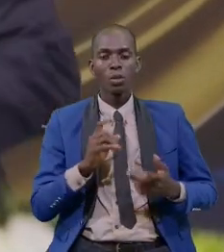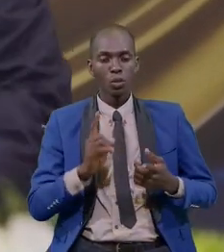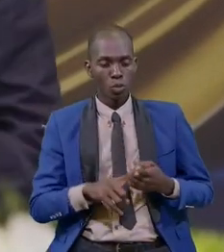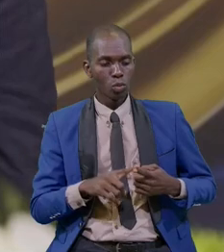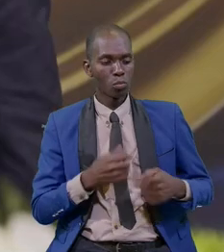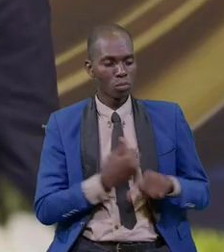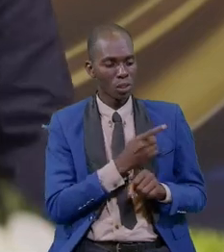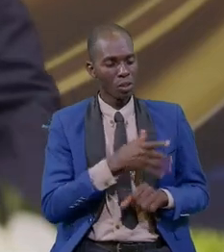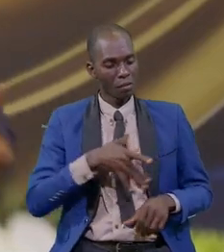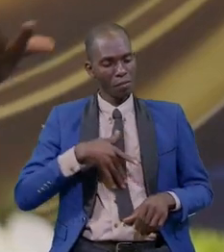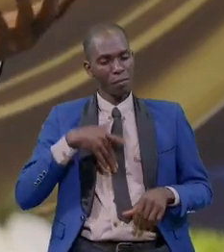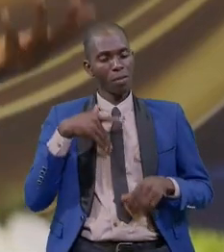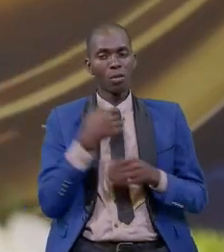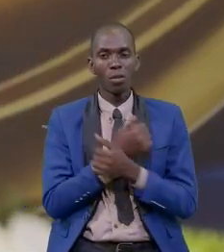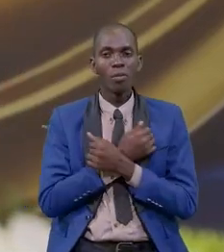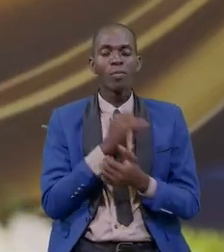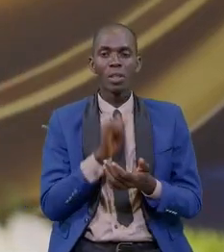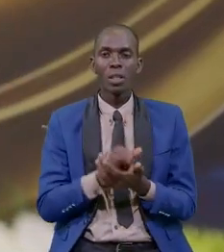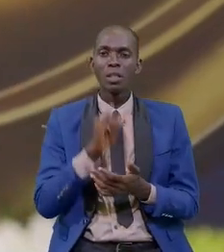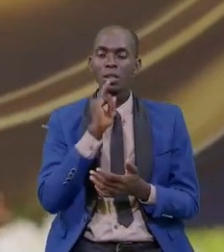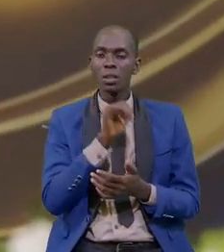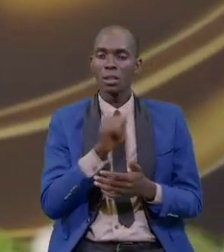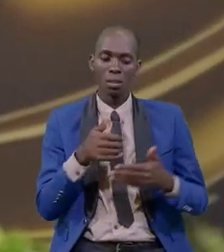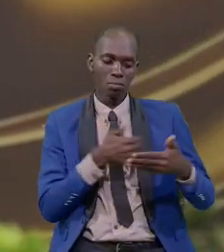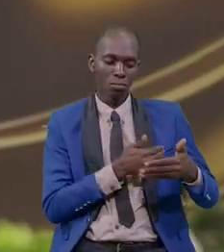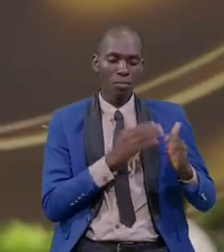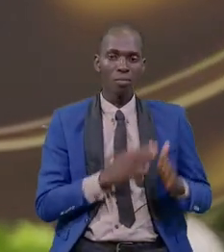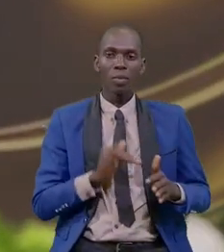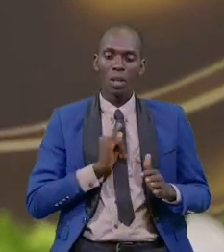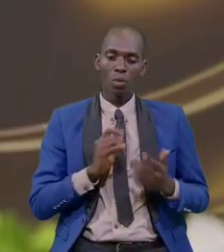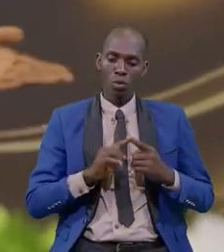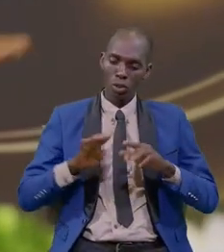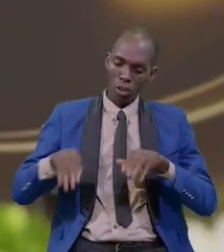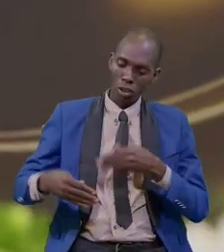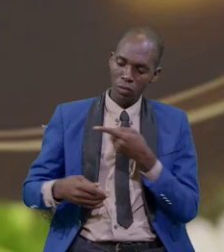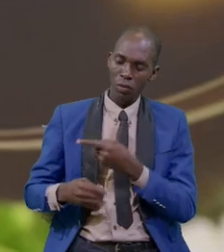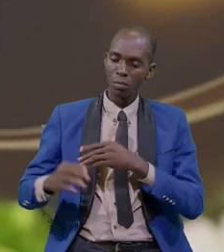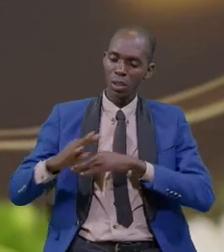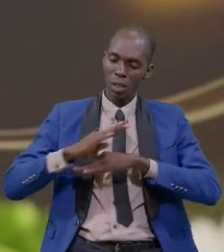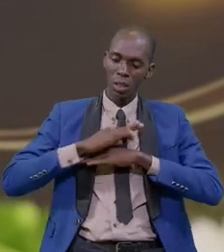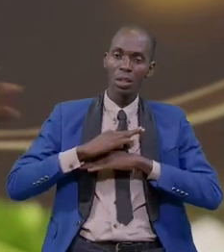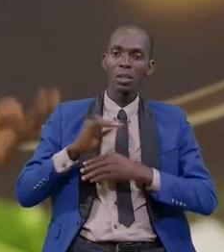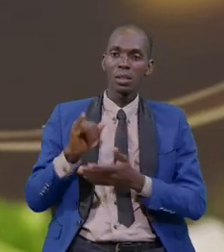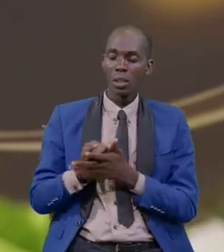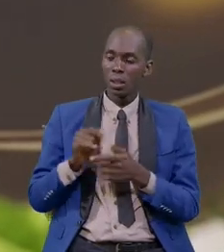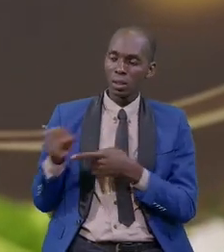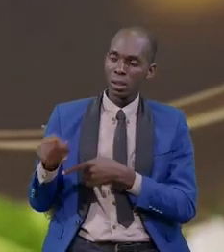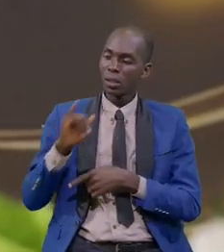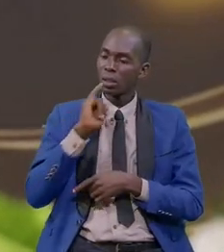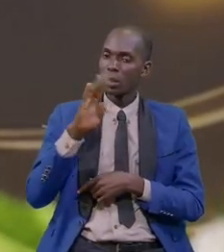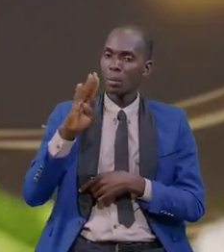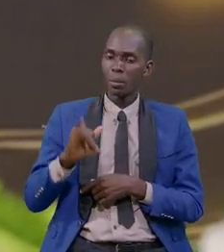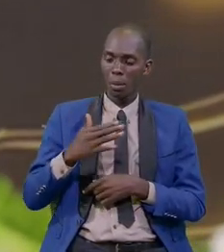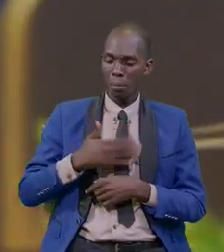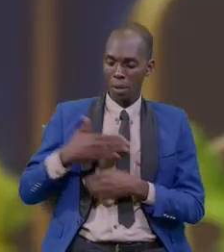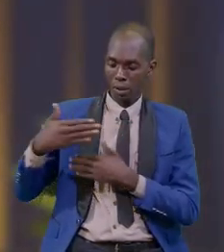sens d'appartenance. Ça, c'est le voisin. Et je veux lui offrir la satisfaction qu'il est à mon côté et